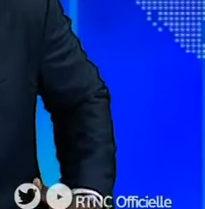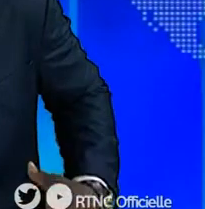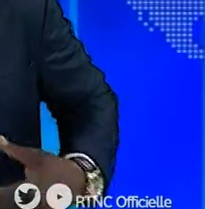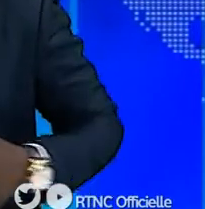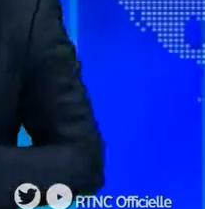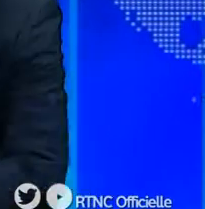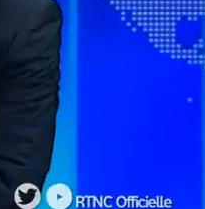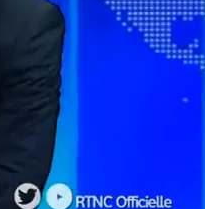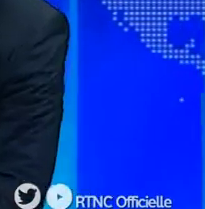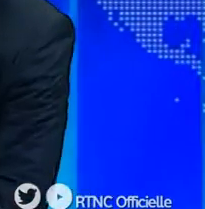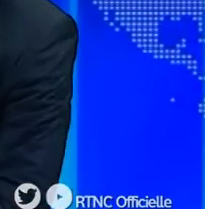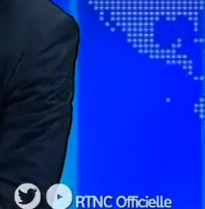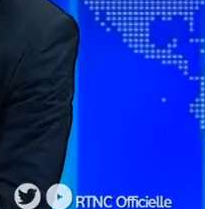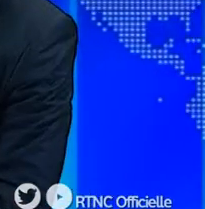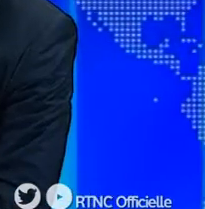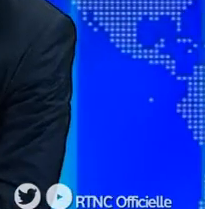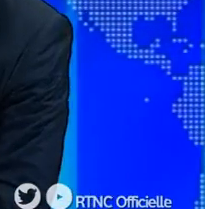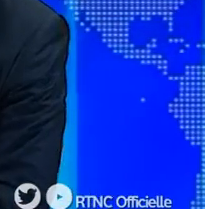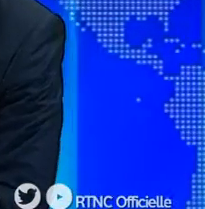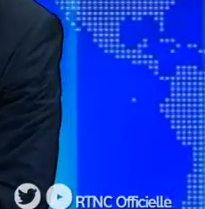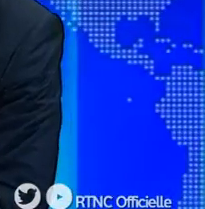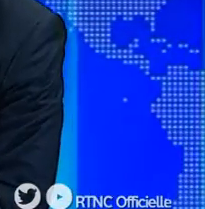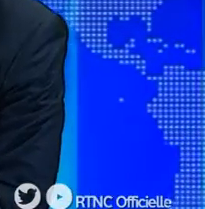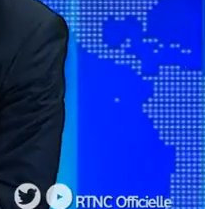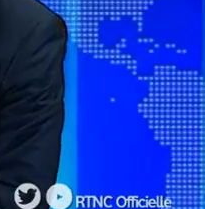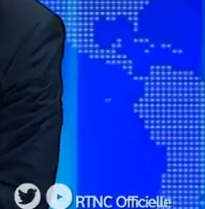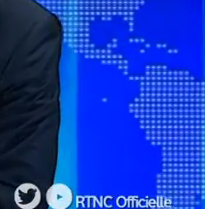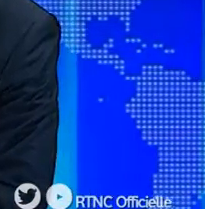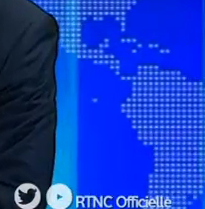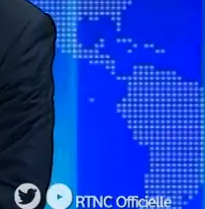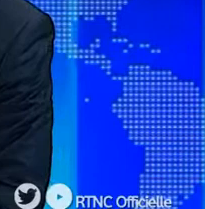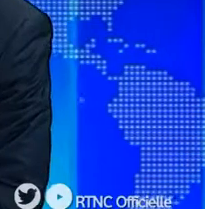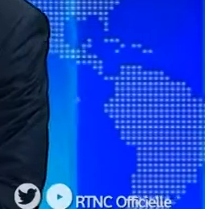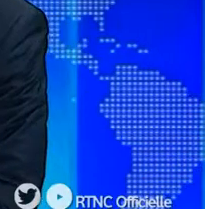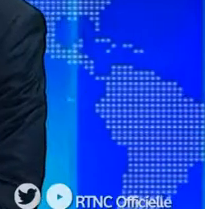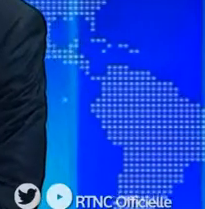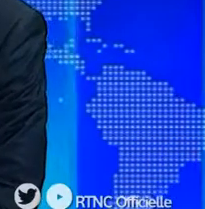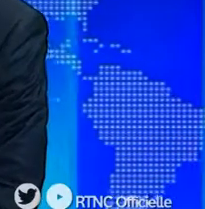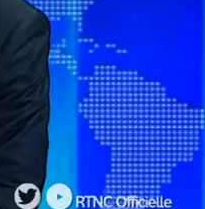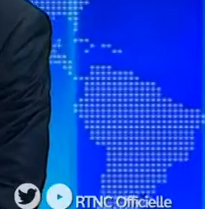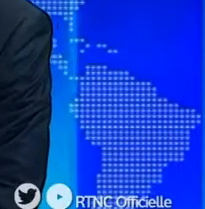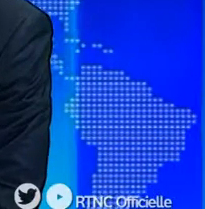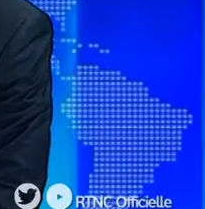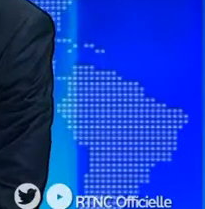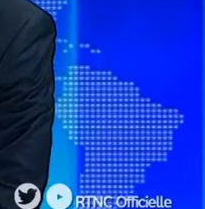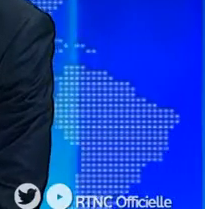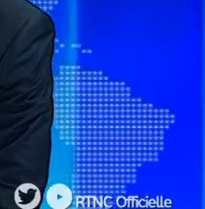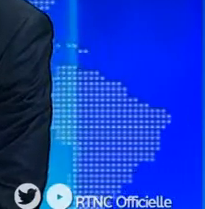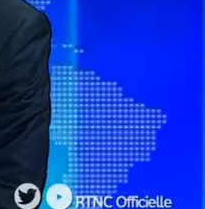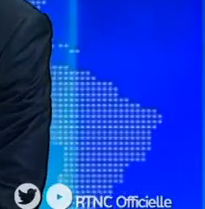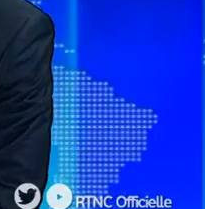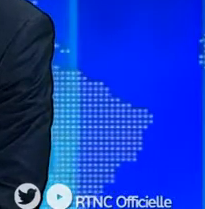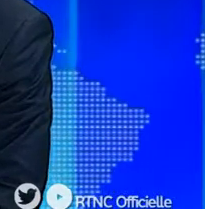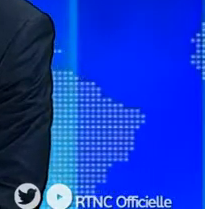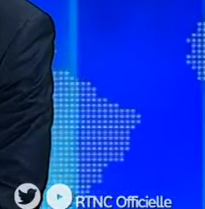réuni dans un salle de martyrs archi-comble la population congolaise pour une action de grâce. Demain, c'est